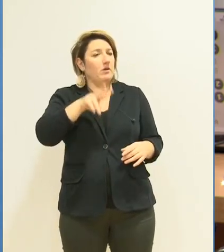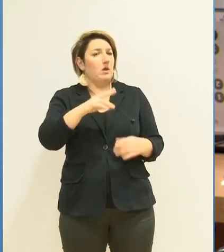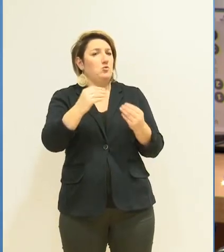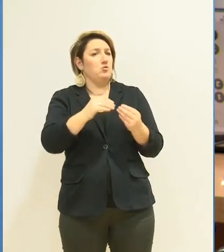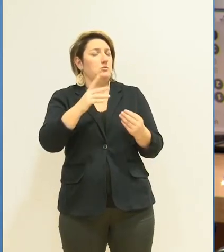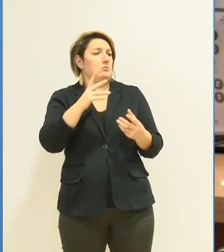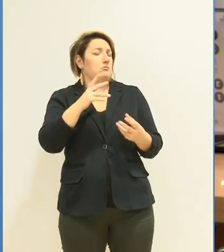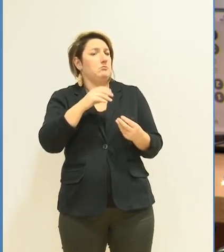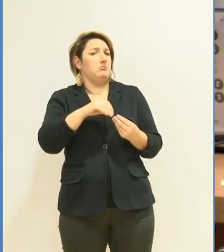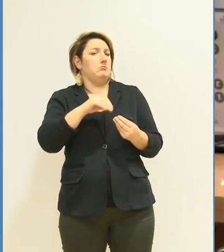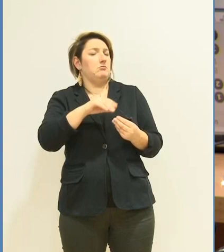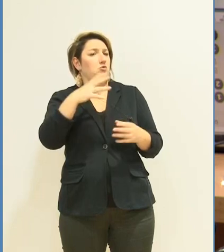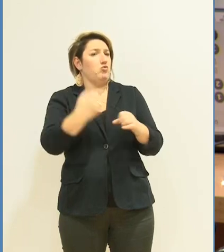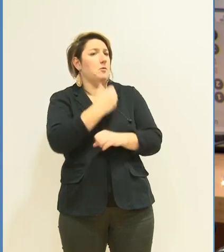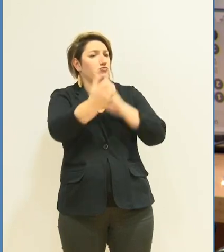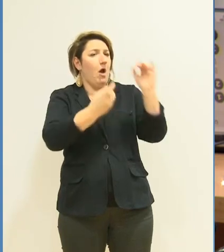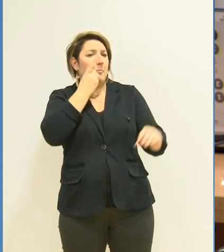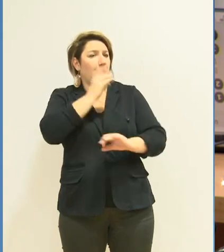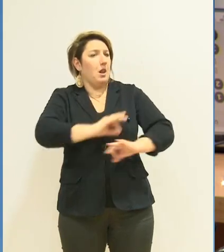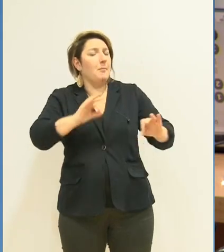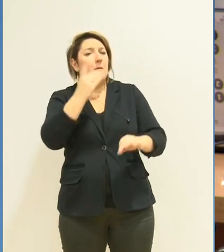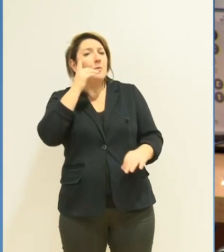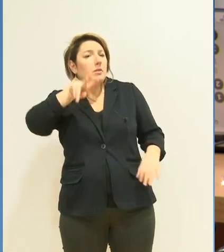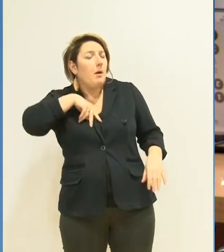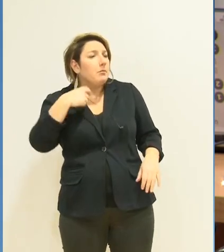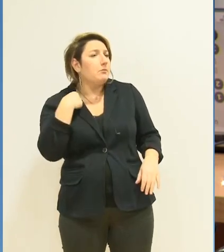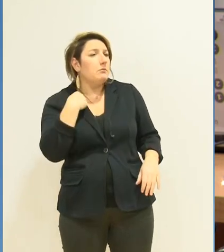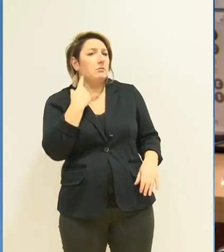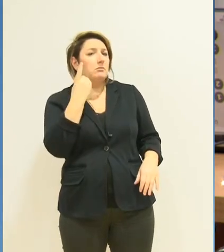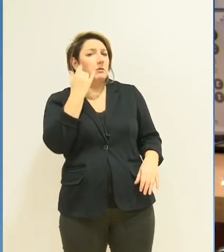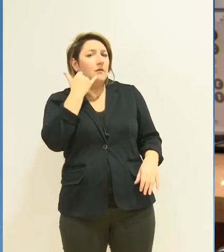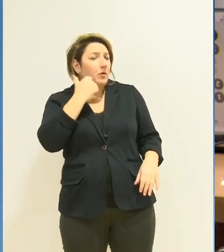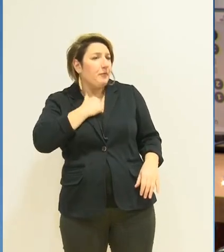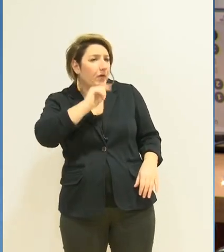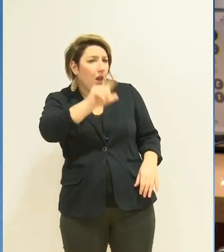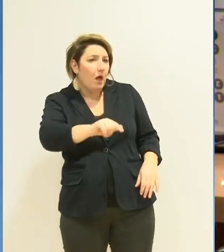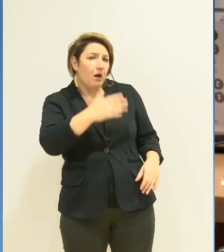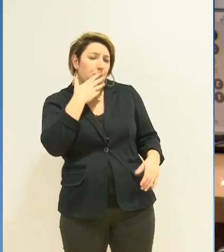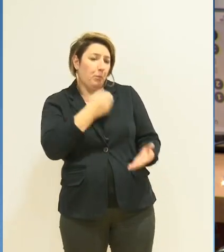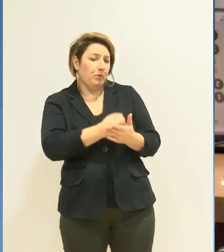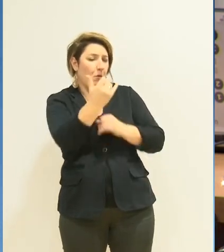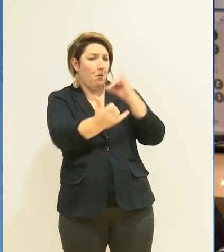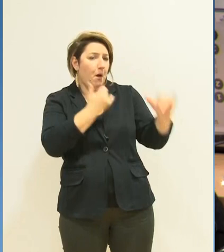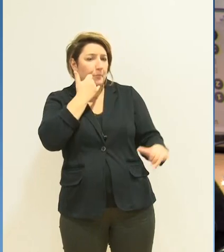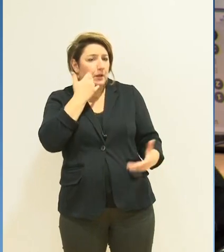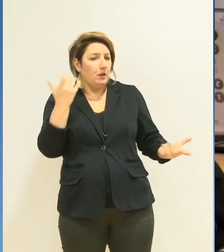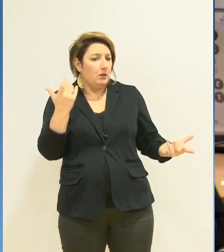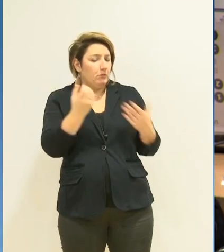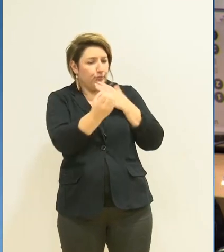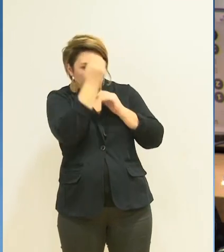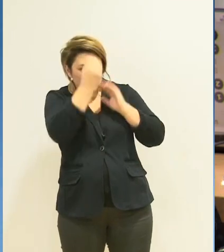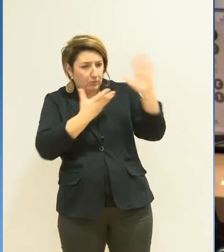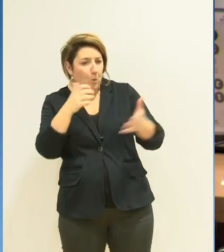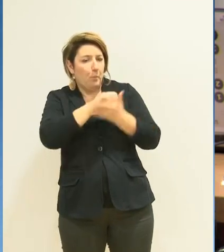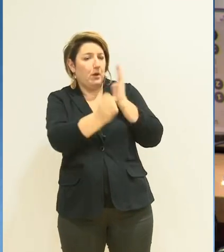appelé vous avez nos portables vous avez une au téléphone privé donc ça aurait été la moindre des choses de nous passer un coup de fil ou nous envoyer